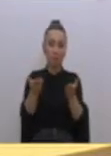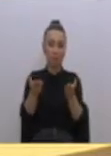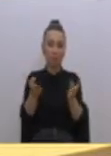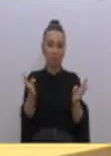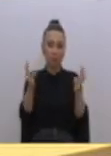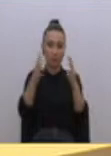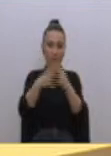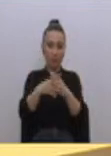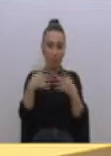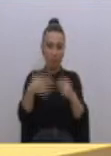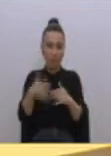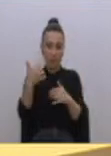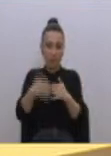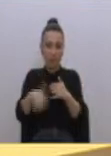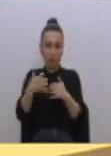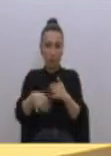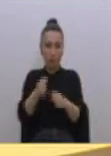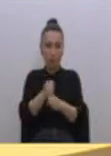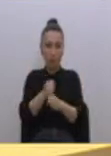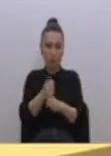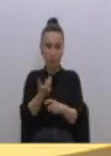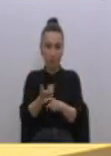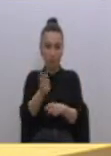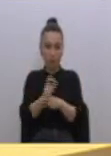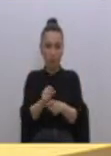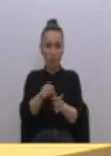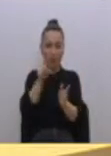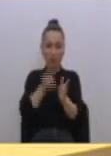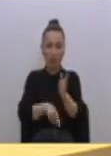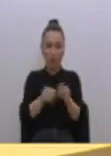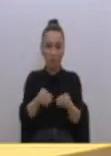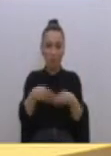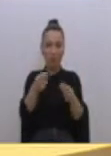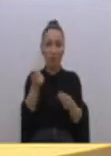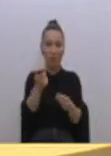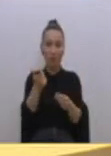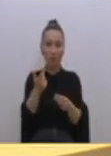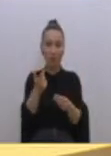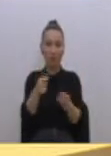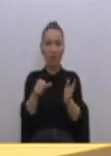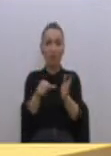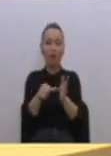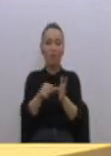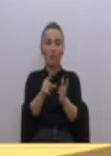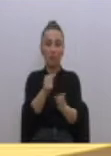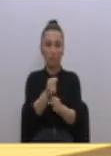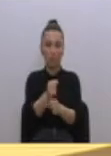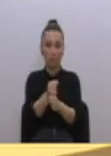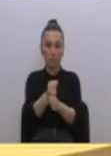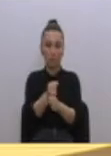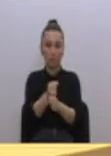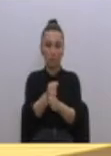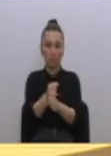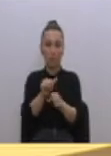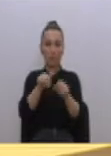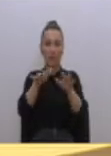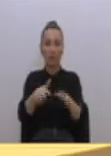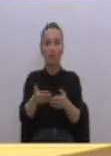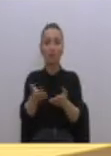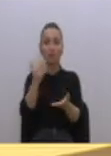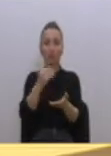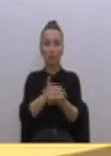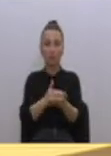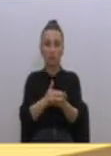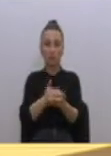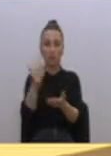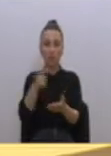და გავასაშუალოებთ, ძალიან იაფად მიწოდებული გაზის სუბსიდირებას ახდენთ იმ სფეროებში, სადაც შემდეგ მე ირიბა